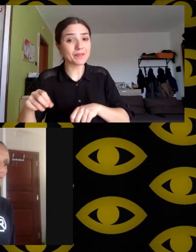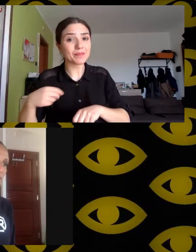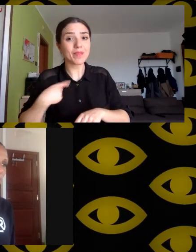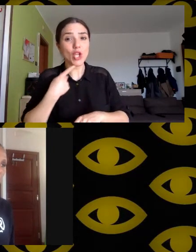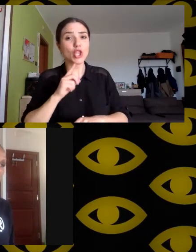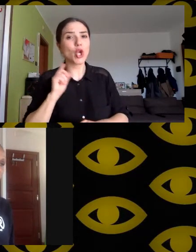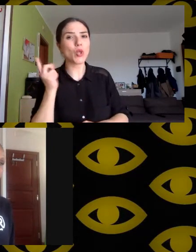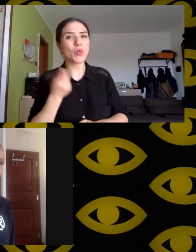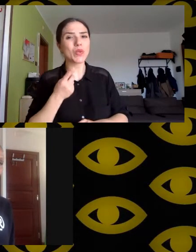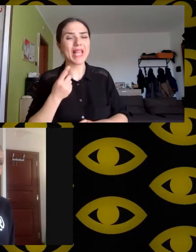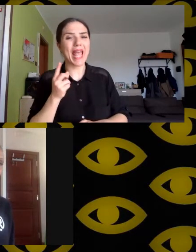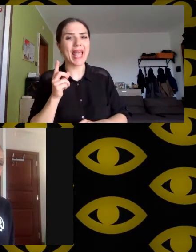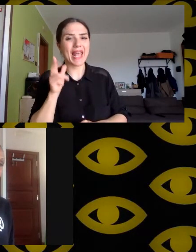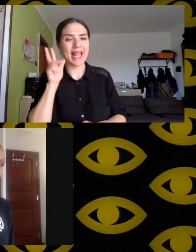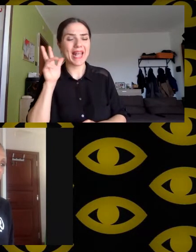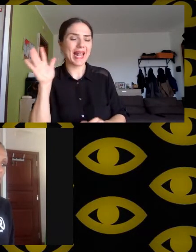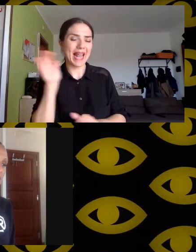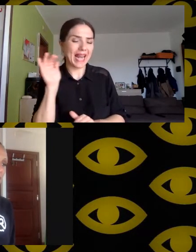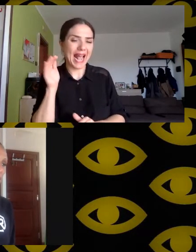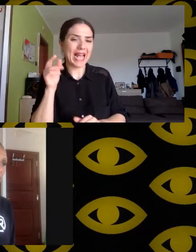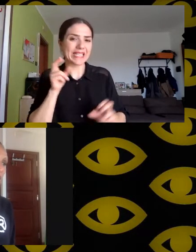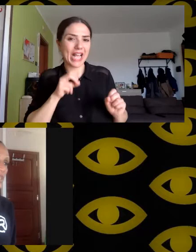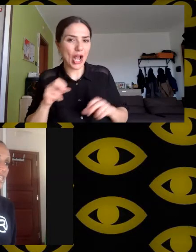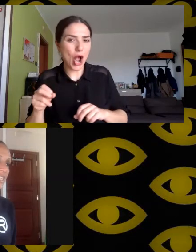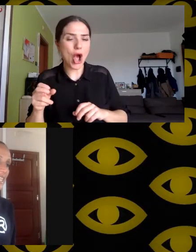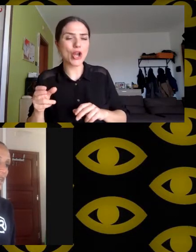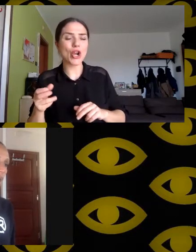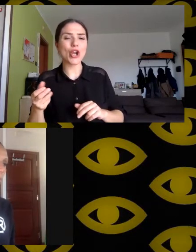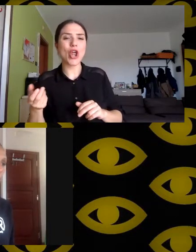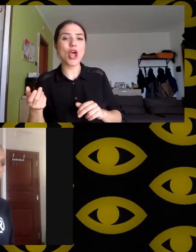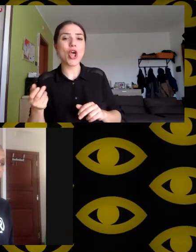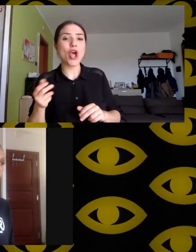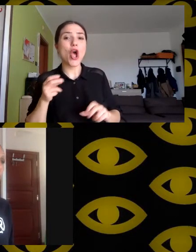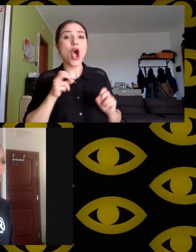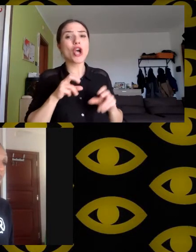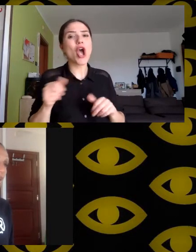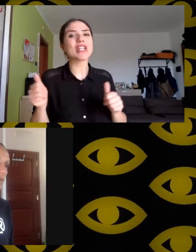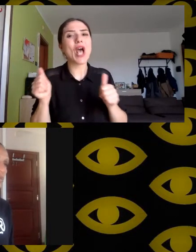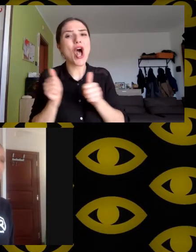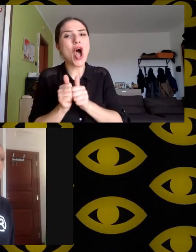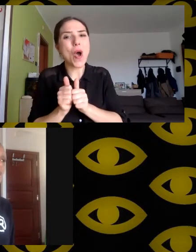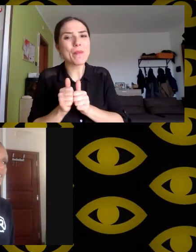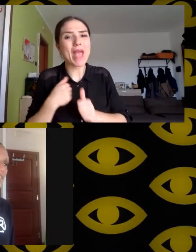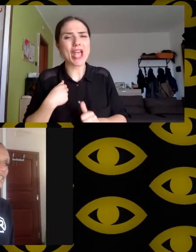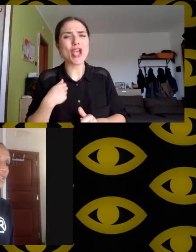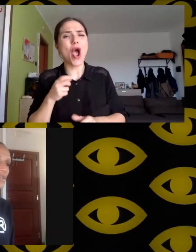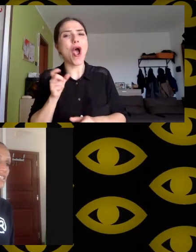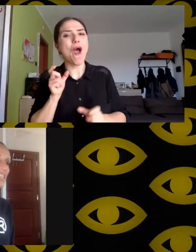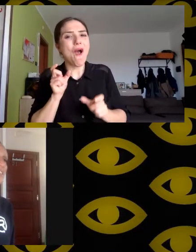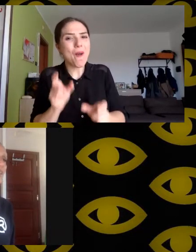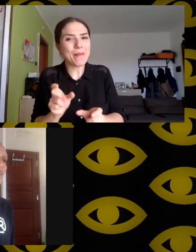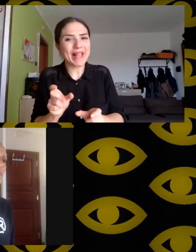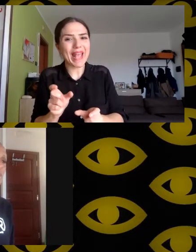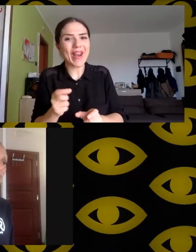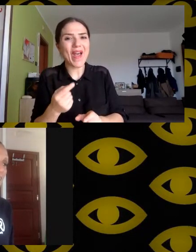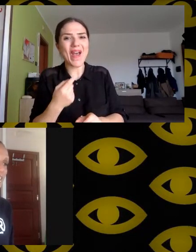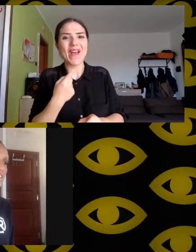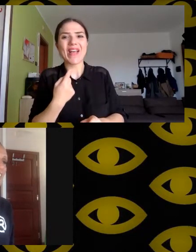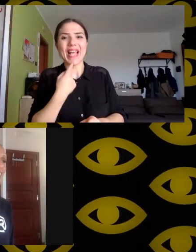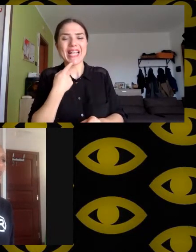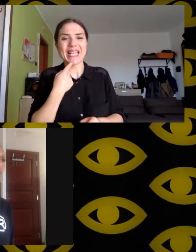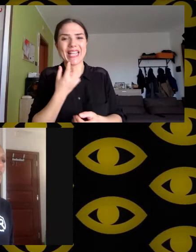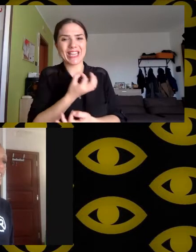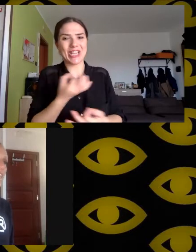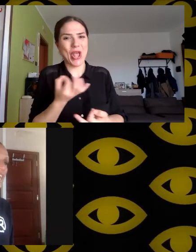e si sentono come me liberi nel farlo, una corsa di coppia, cioè io obbligherò tutti i cosiddetti